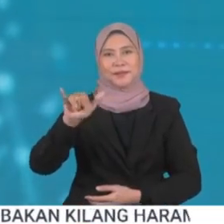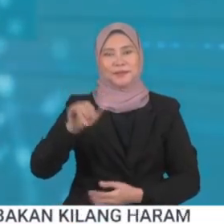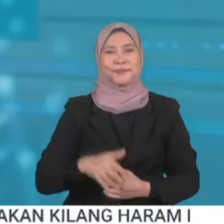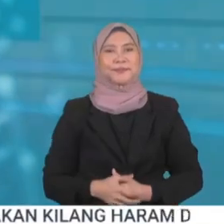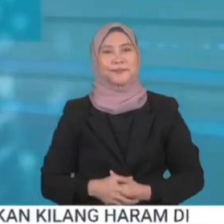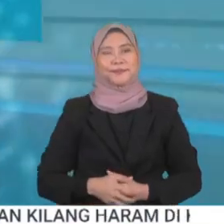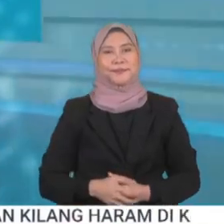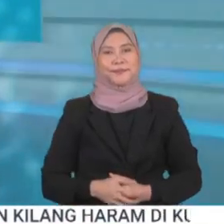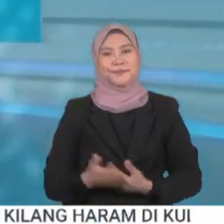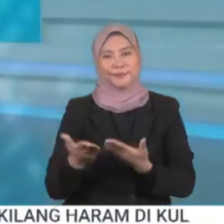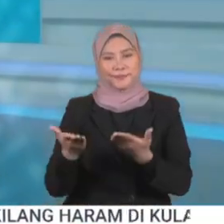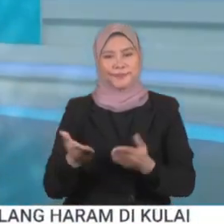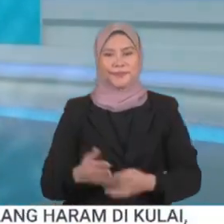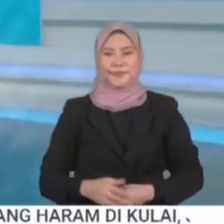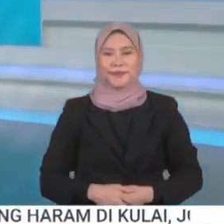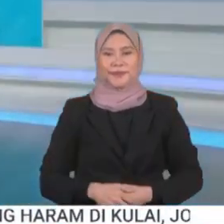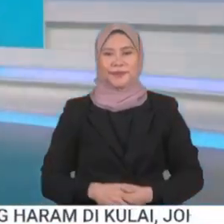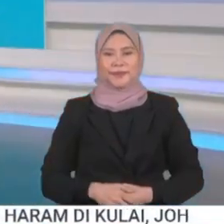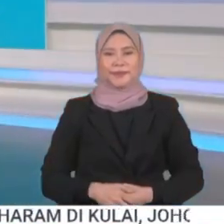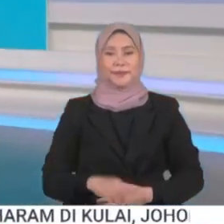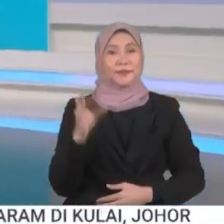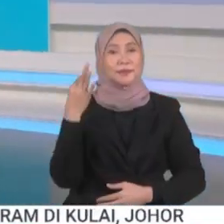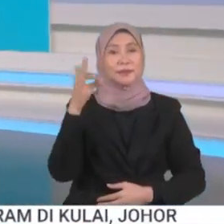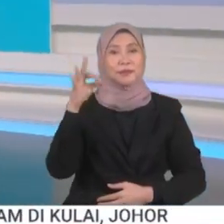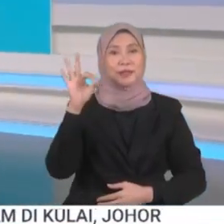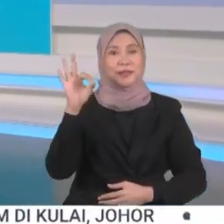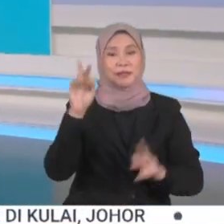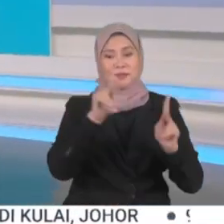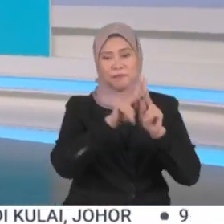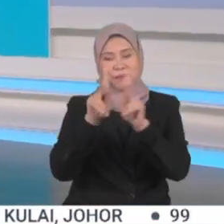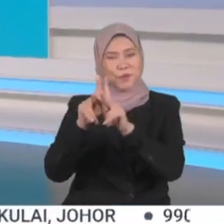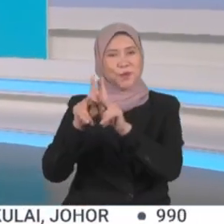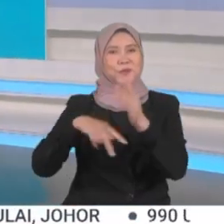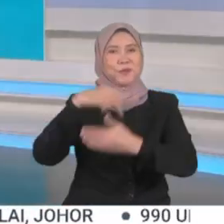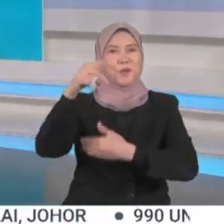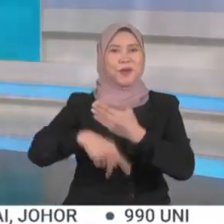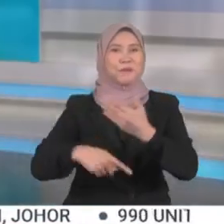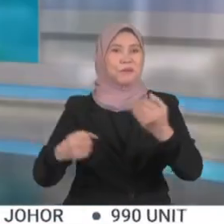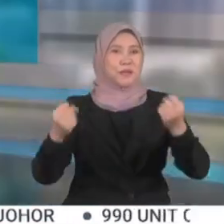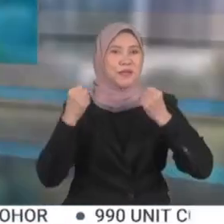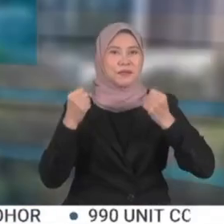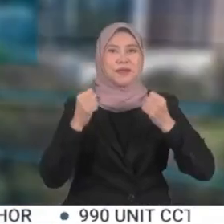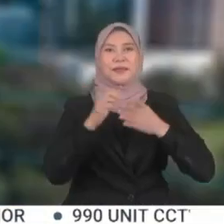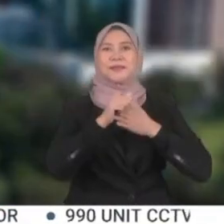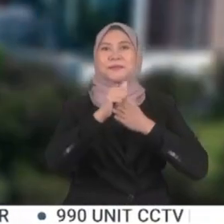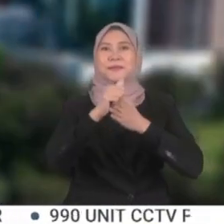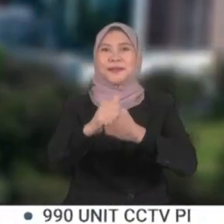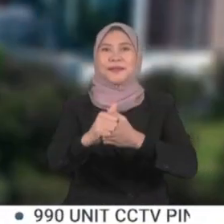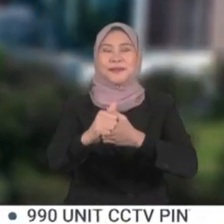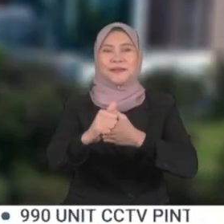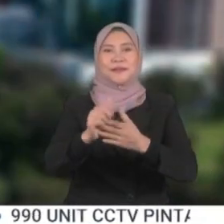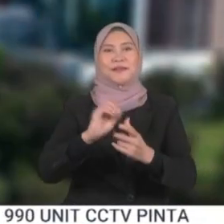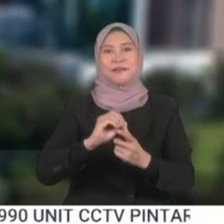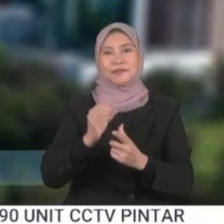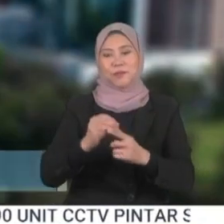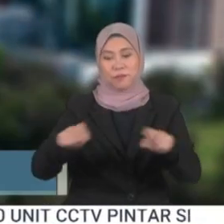harj silakan Har 19 kampungliramemkasaan kepimpinan